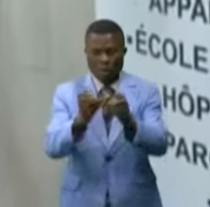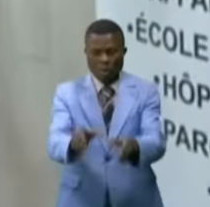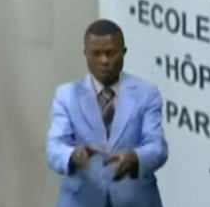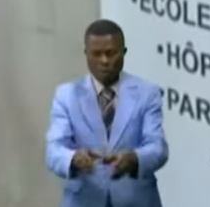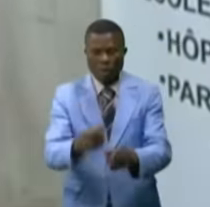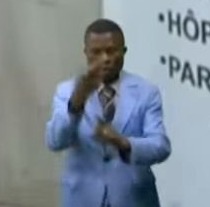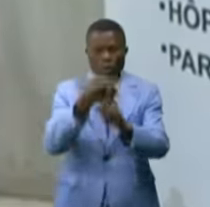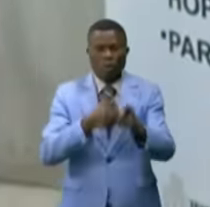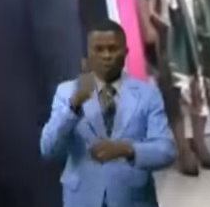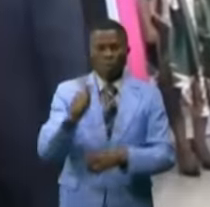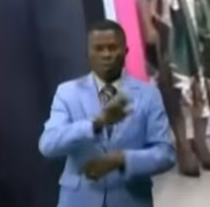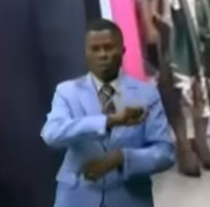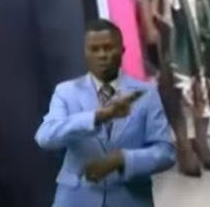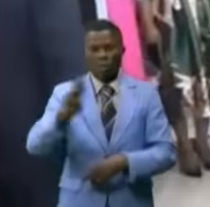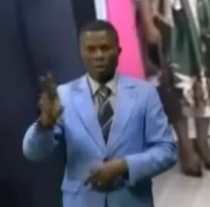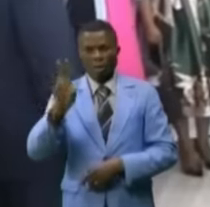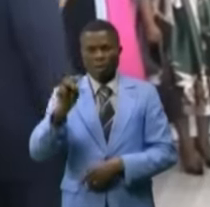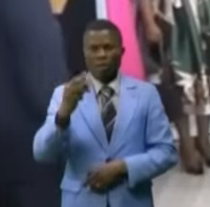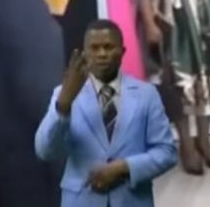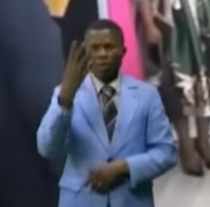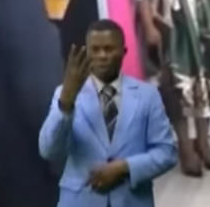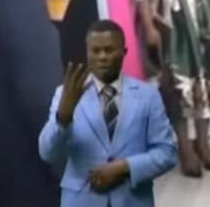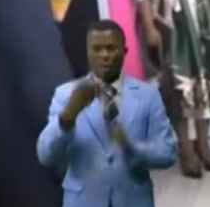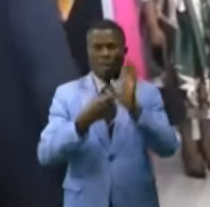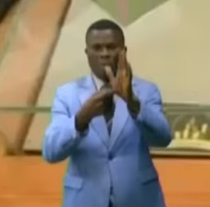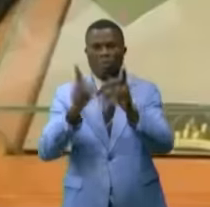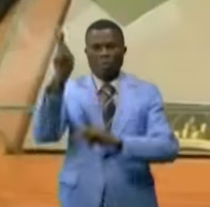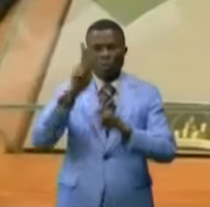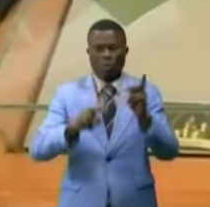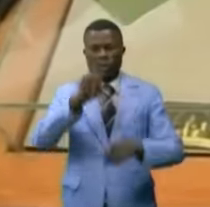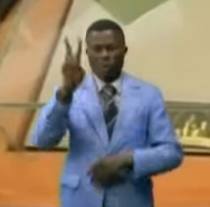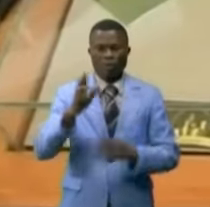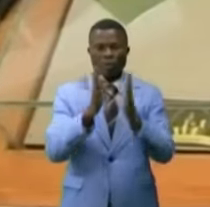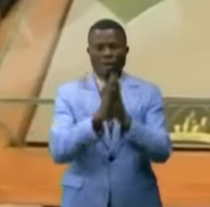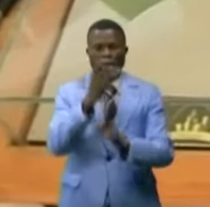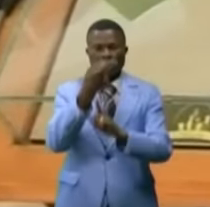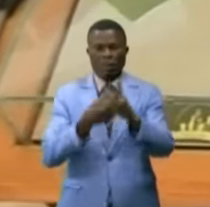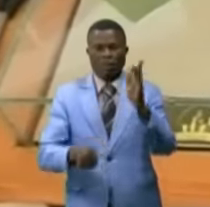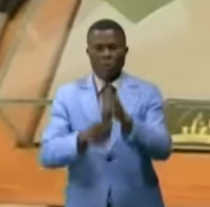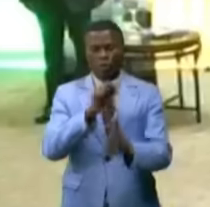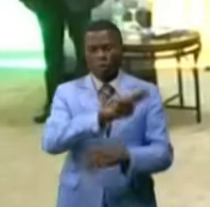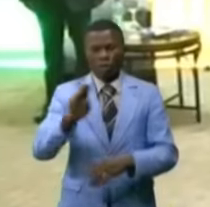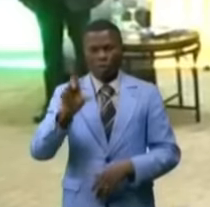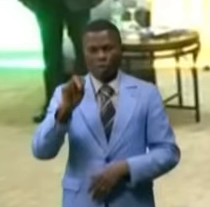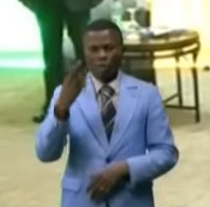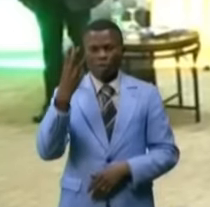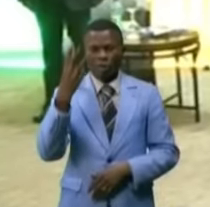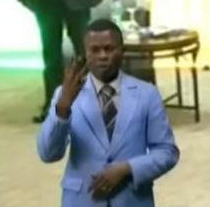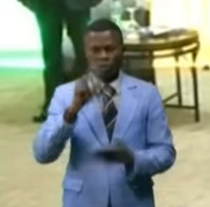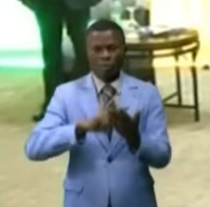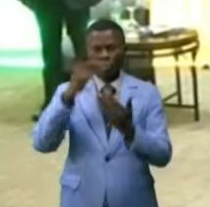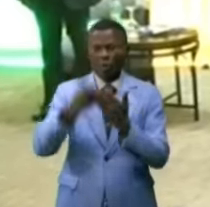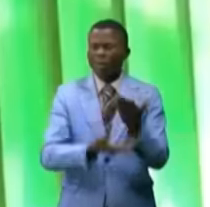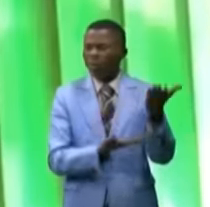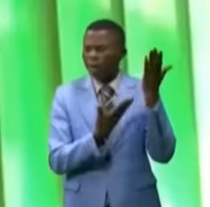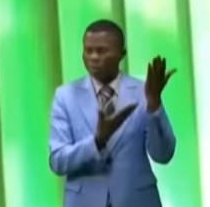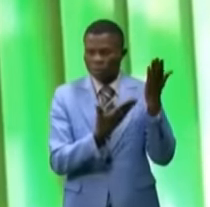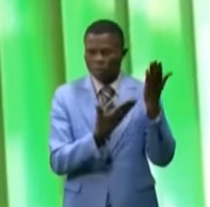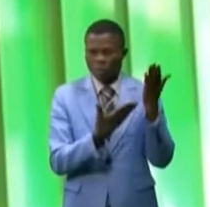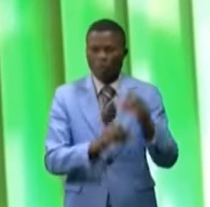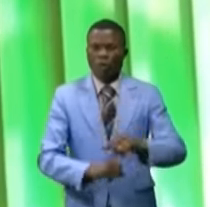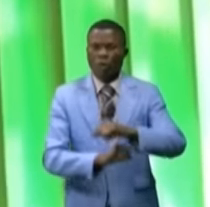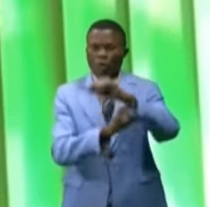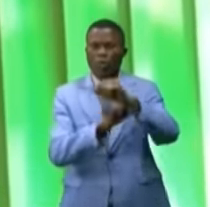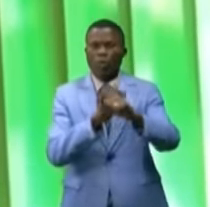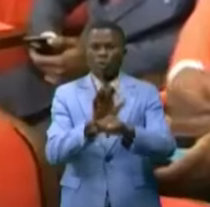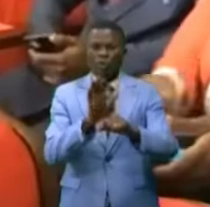en janvier 2024, a été présenté au public ce vendredi 10 novembre 2023. Ce projet de grande envergure a le soutien